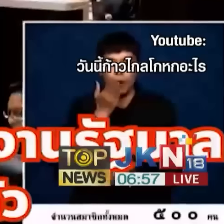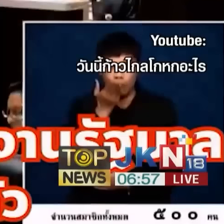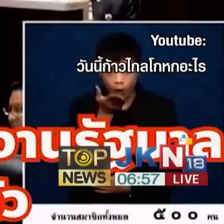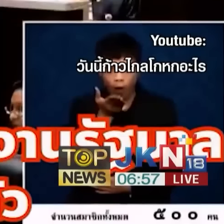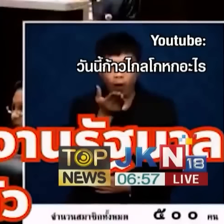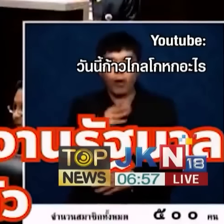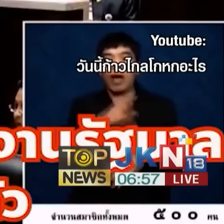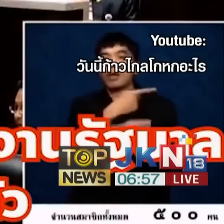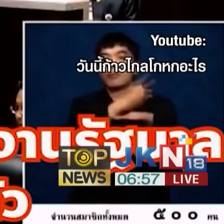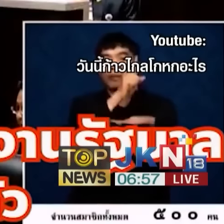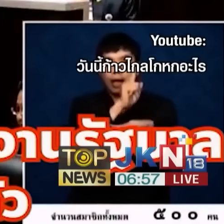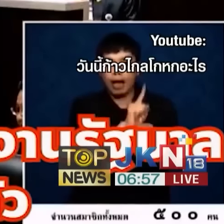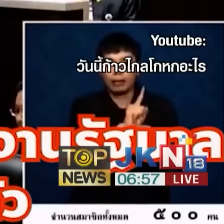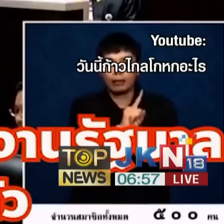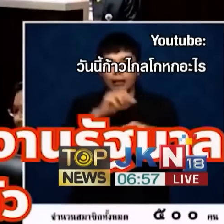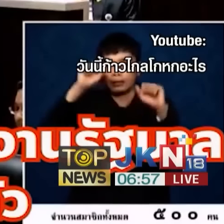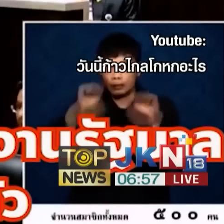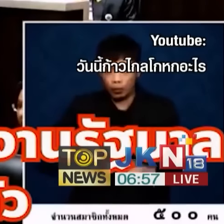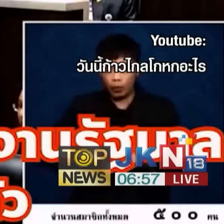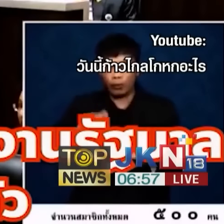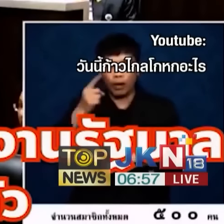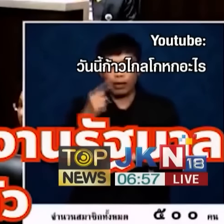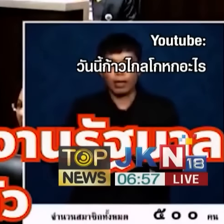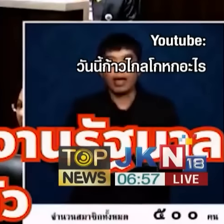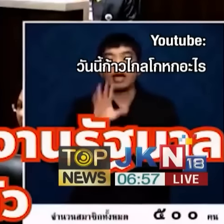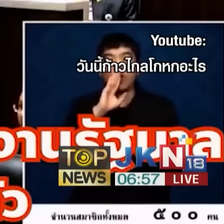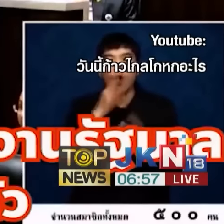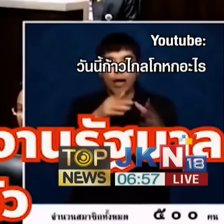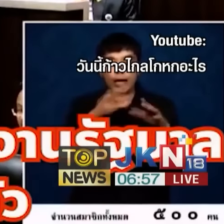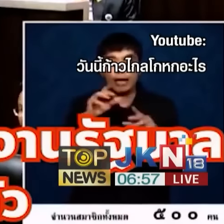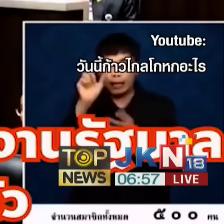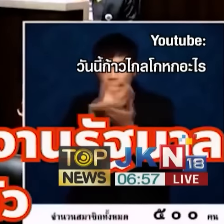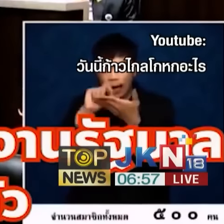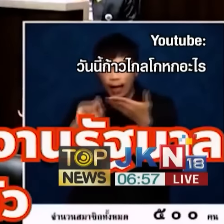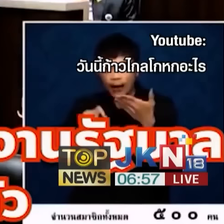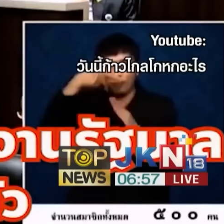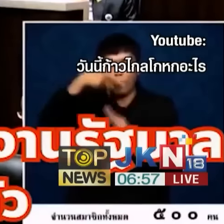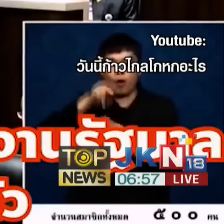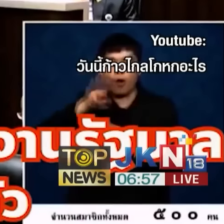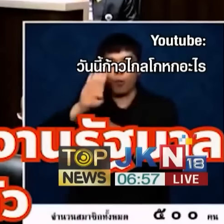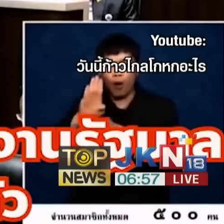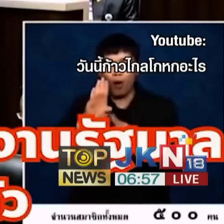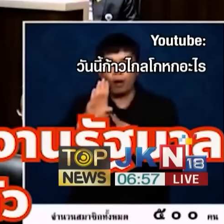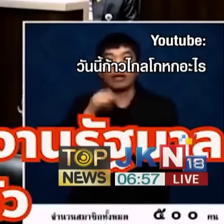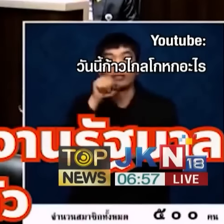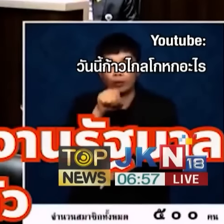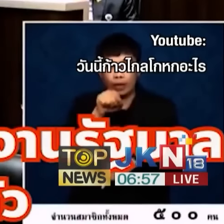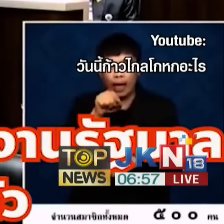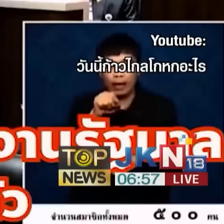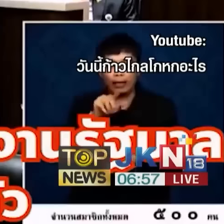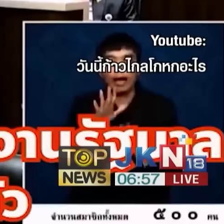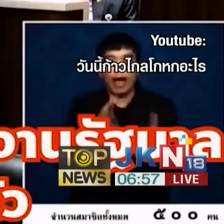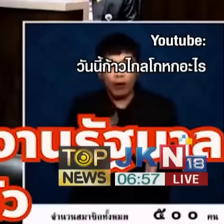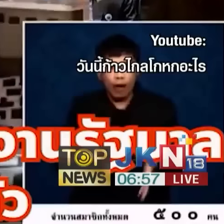ขอให้ทางท่านประธานกรรมธิการตัดสินใจอีกครั้งครับถอนร่างไปพิจารณาเพิ่มเติมไหมถ้าเกิดท่านถอนผมถอนถ้าท่านไม่ถอนผมนับครับขอบคุณ